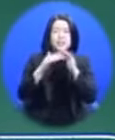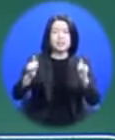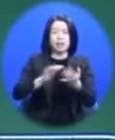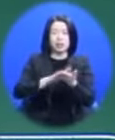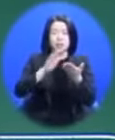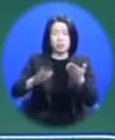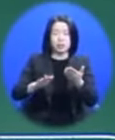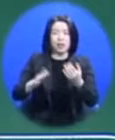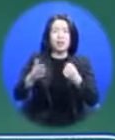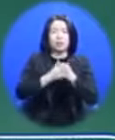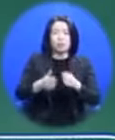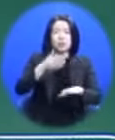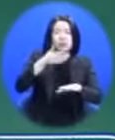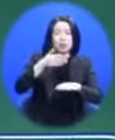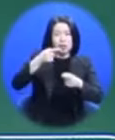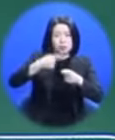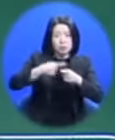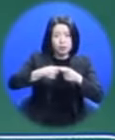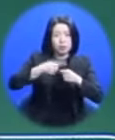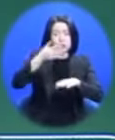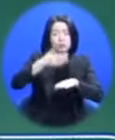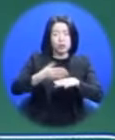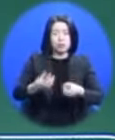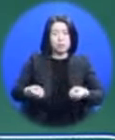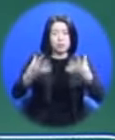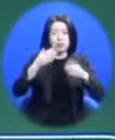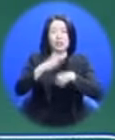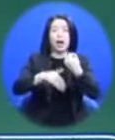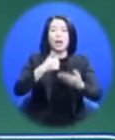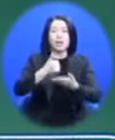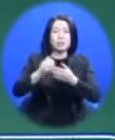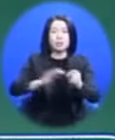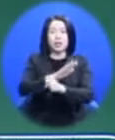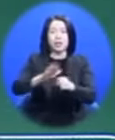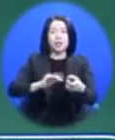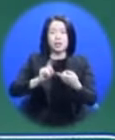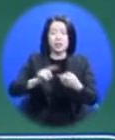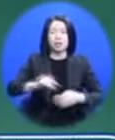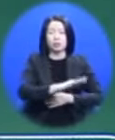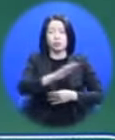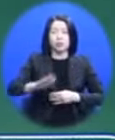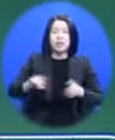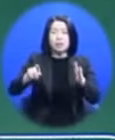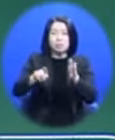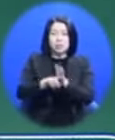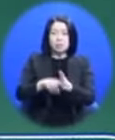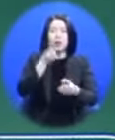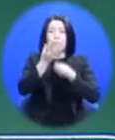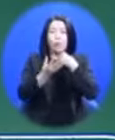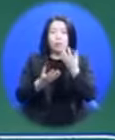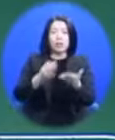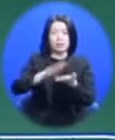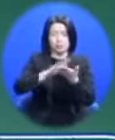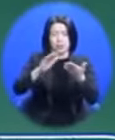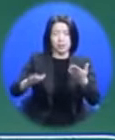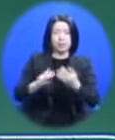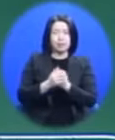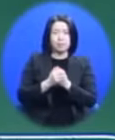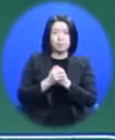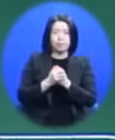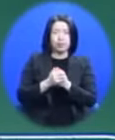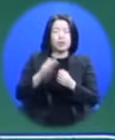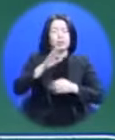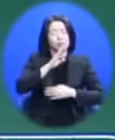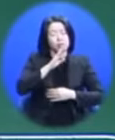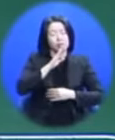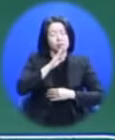그러니까 맥주 감사절은요 하나님의 사랑에 대한 우리의 믿음의 고백입니다. 그리고 참